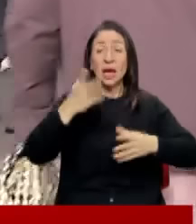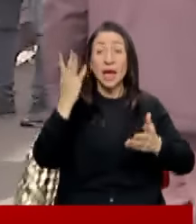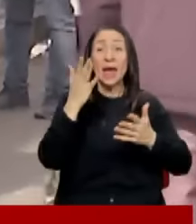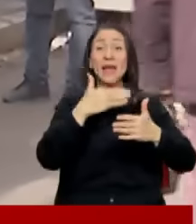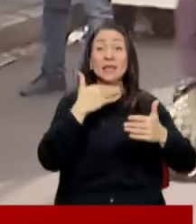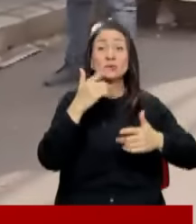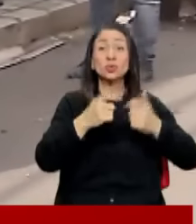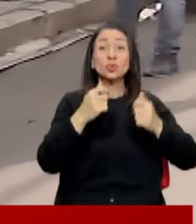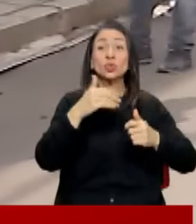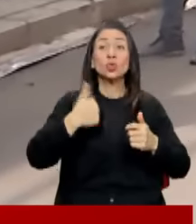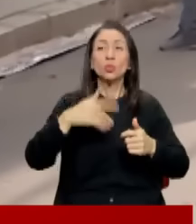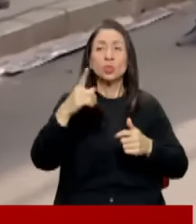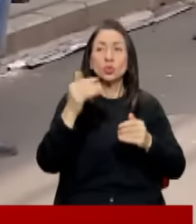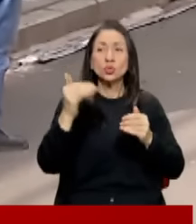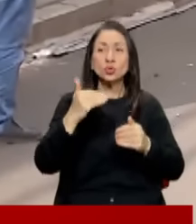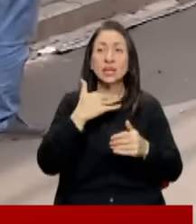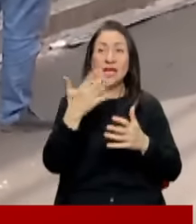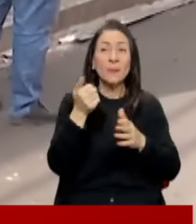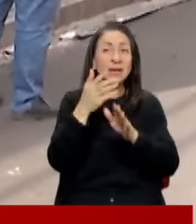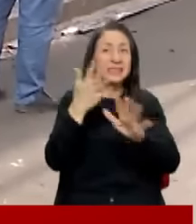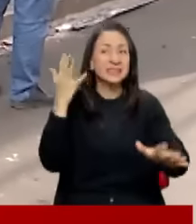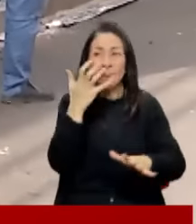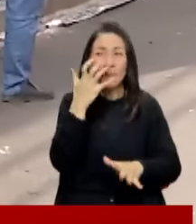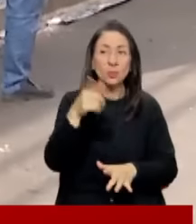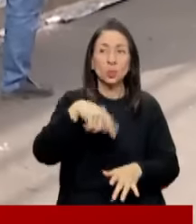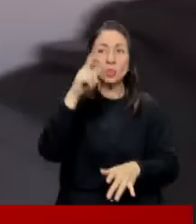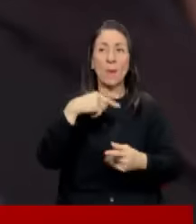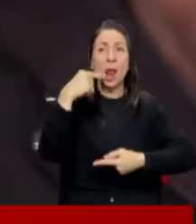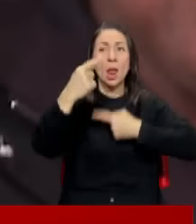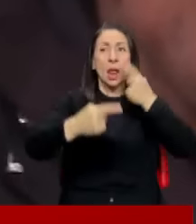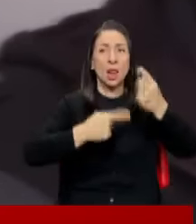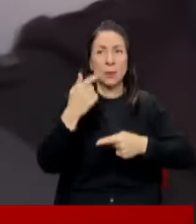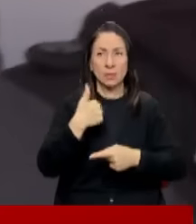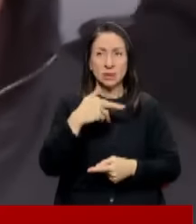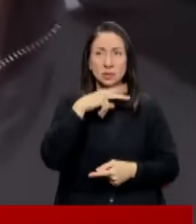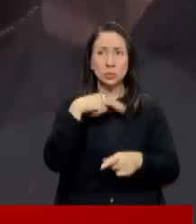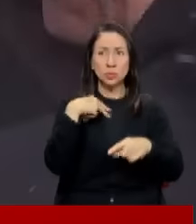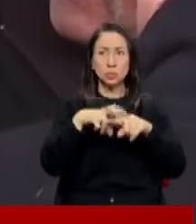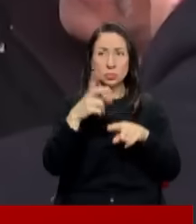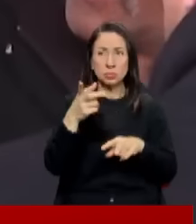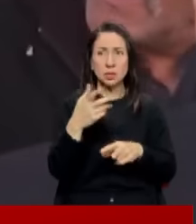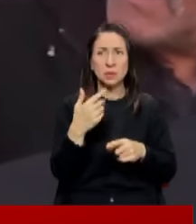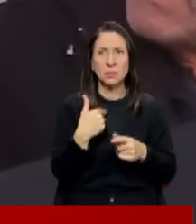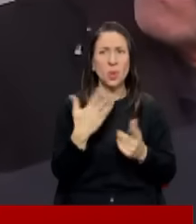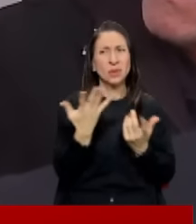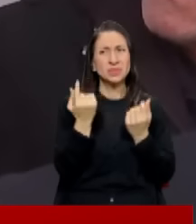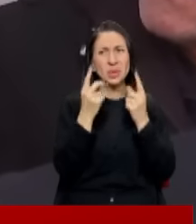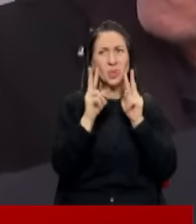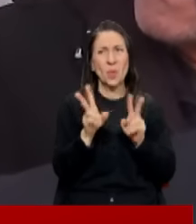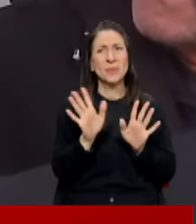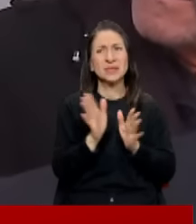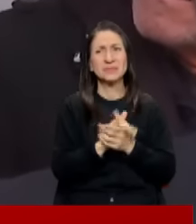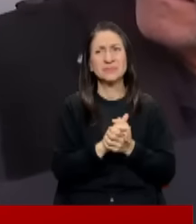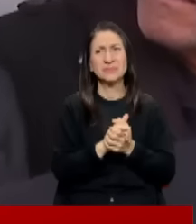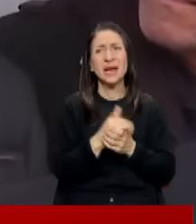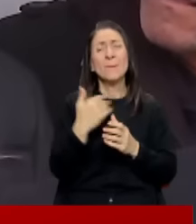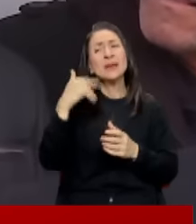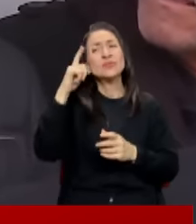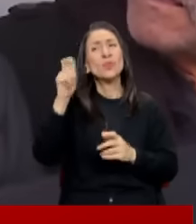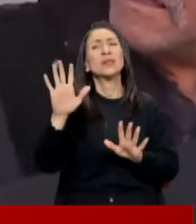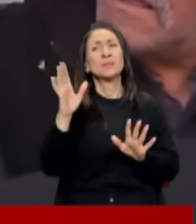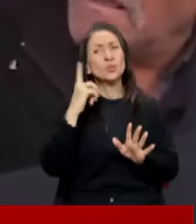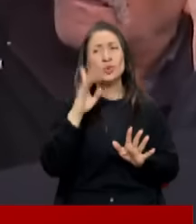süt kurumu önünde ucuz et almak için kuyrukta bekleyenlerin gündemi oldu. Ben de Keçiören'de oturuyorum. Ya ben öyle bir şeye teşebbüs etmedim